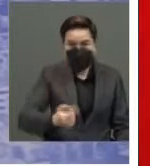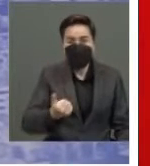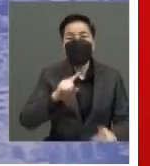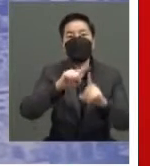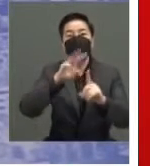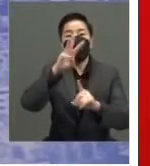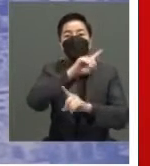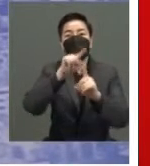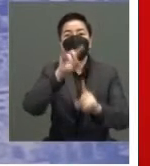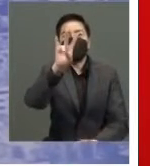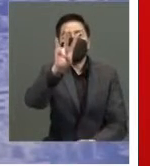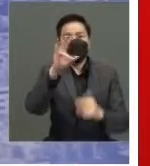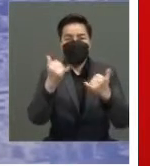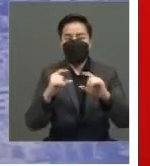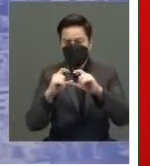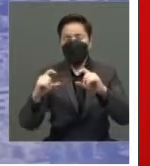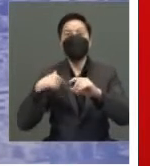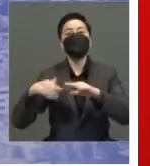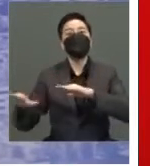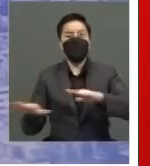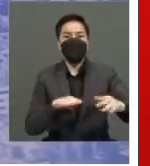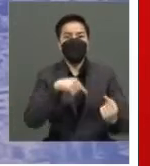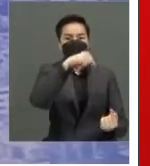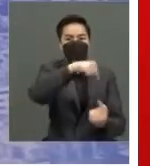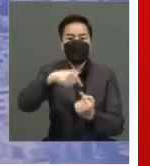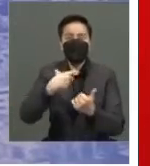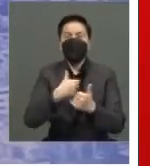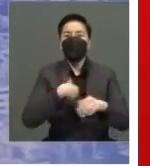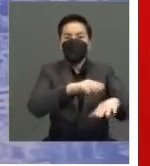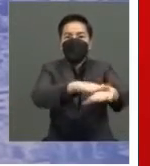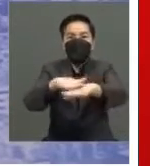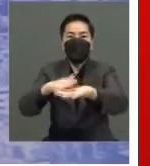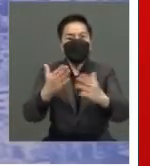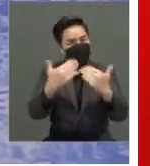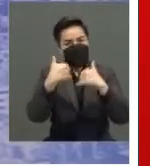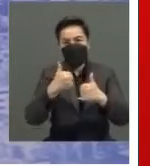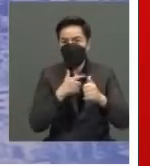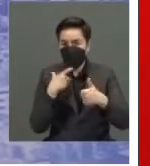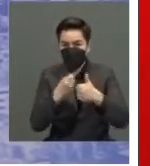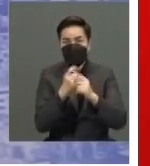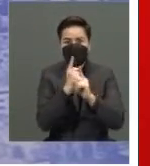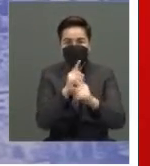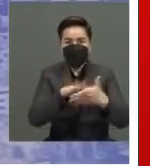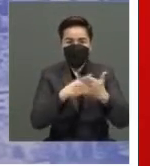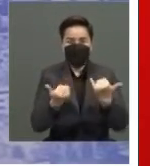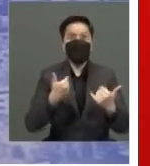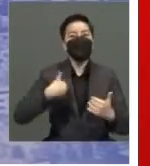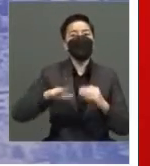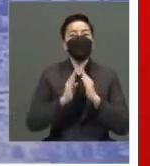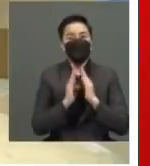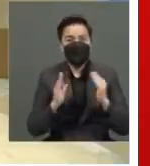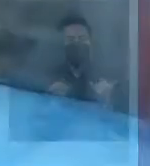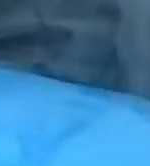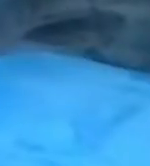วันที่ 7มิถุนายนวัคซีนมีพร้อมจิตดีพร้อมก็เขาจะชวนพี่น้องประชาชนไปรับวัคซีนตามที่กำหนดครับขอบพระคุณ